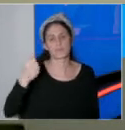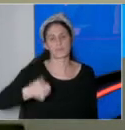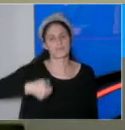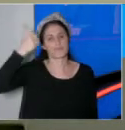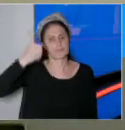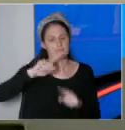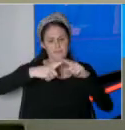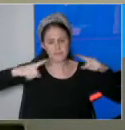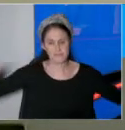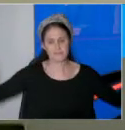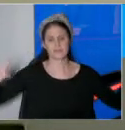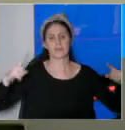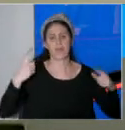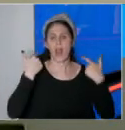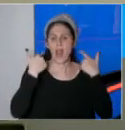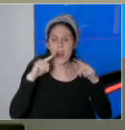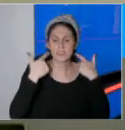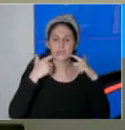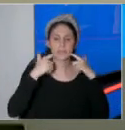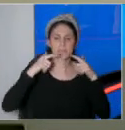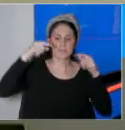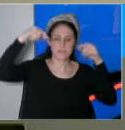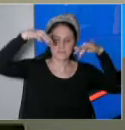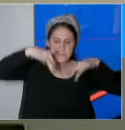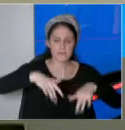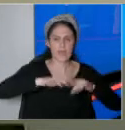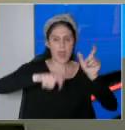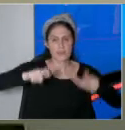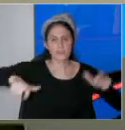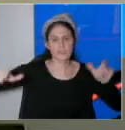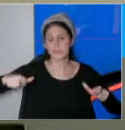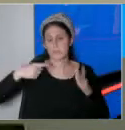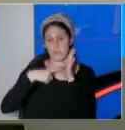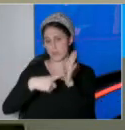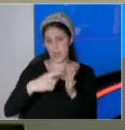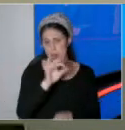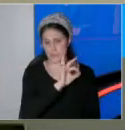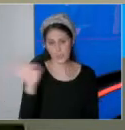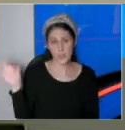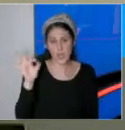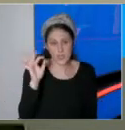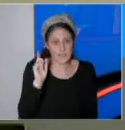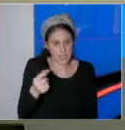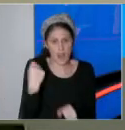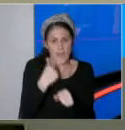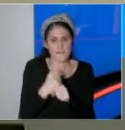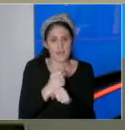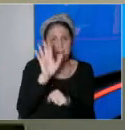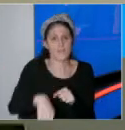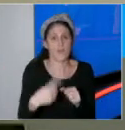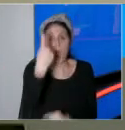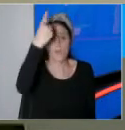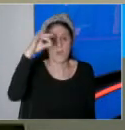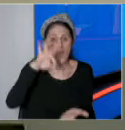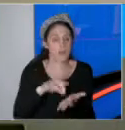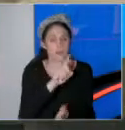הרשויות, להסביר לחבר'ה שם למעלה שמודל הרמזור הוא מצוין, רק תפעילו אותו, הוא לא פעל אפילו יום אחד, הם